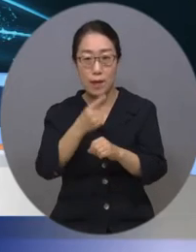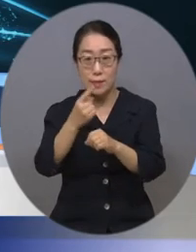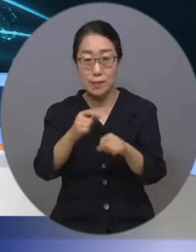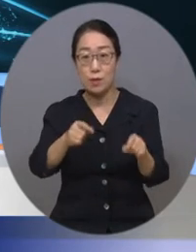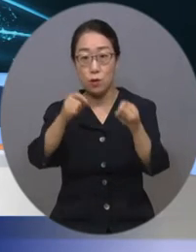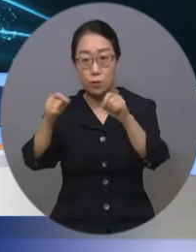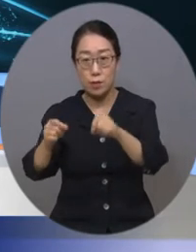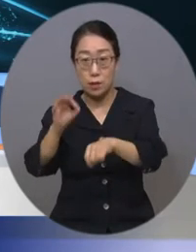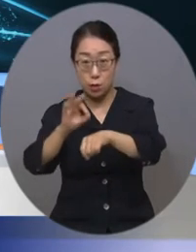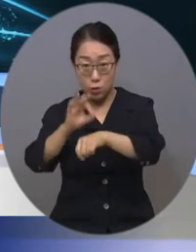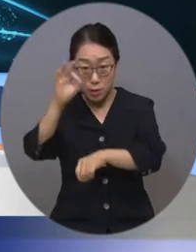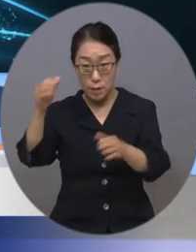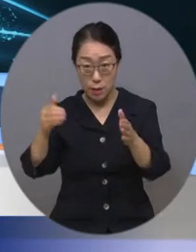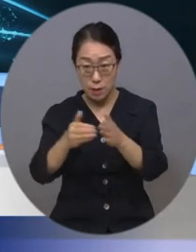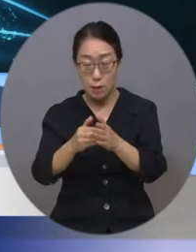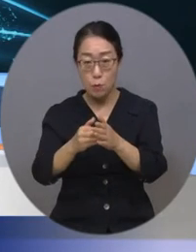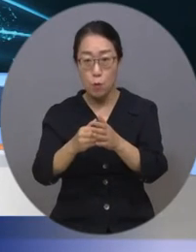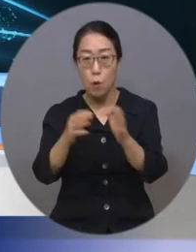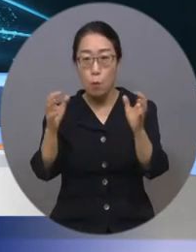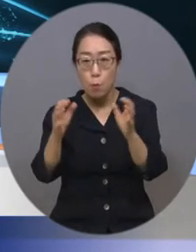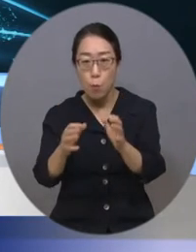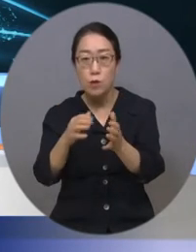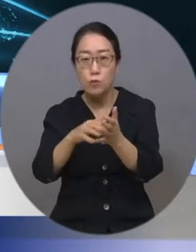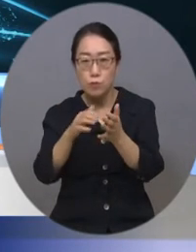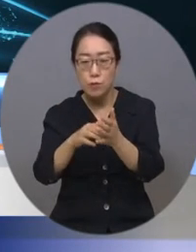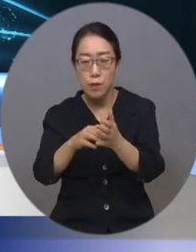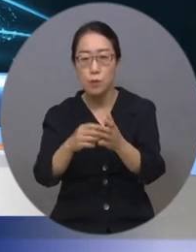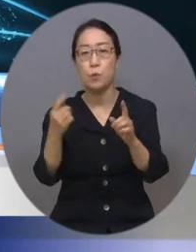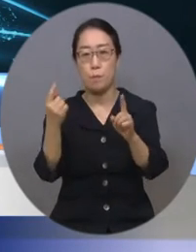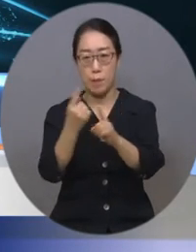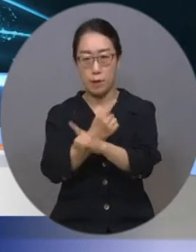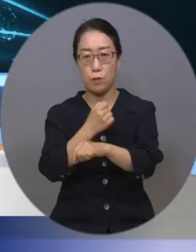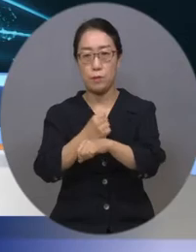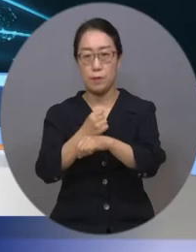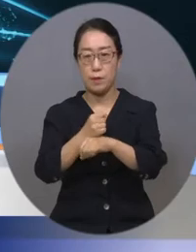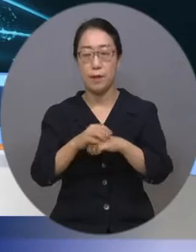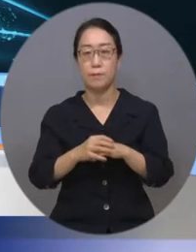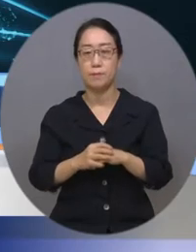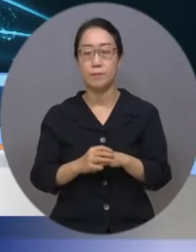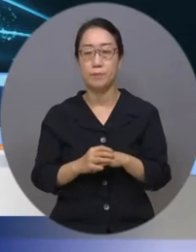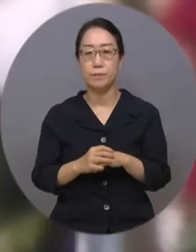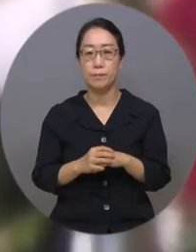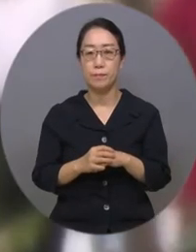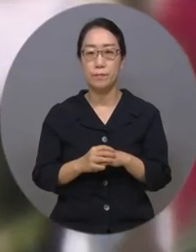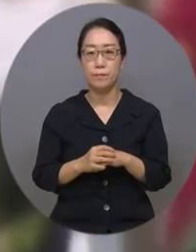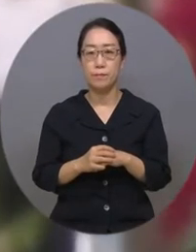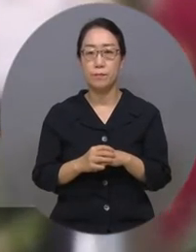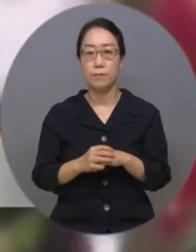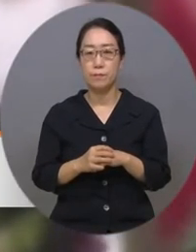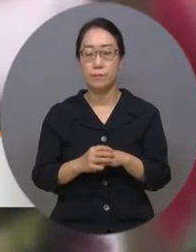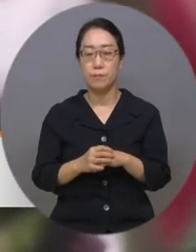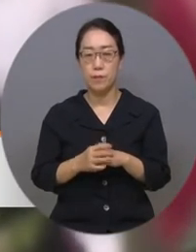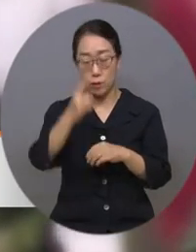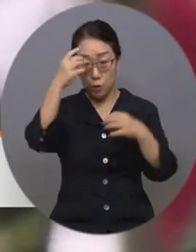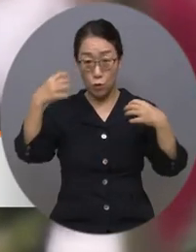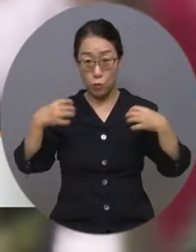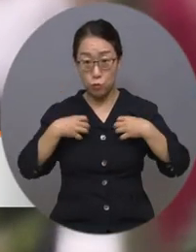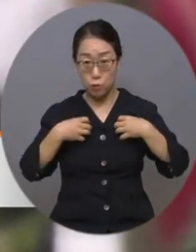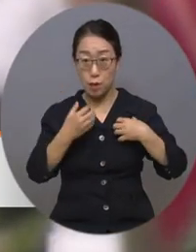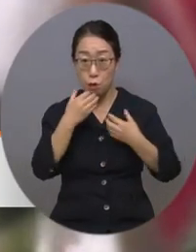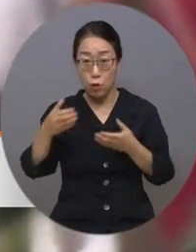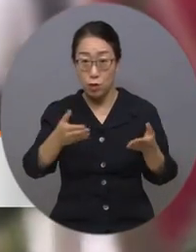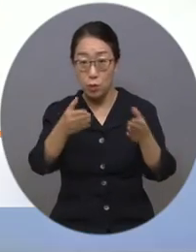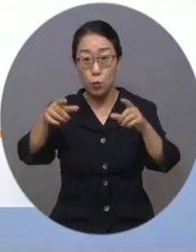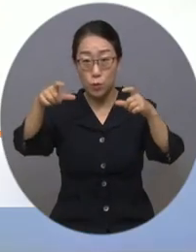사적 모임인 원기준 도 달라졌습니다 자세한 내용 전해드립니다 정부가 수도권 의